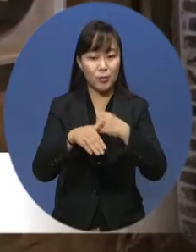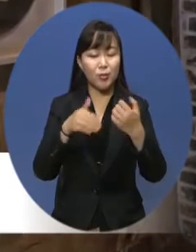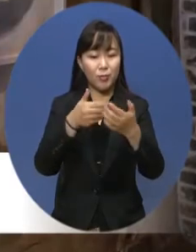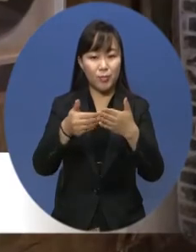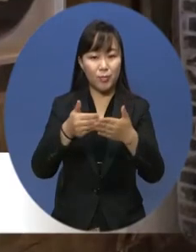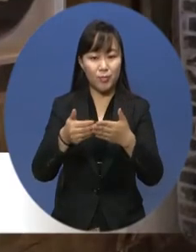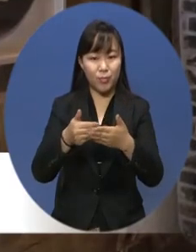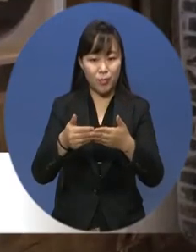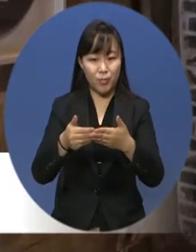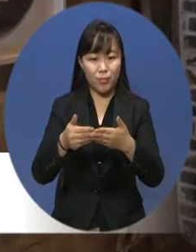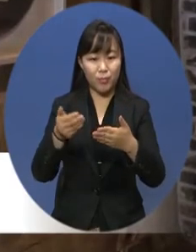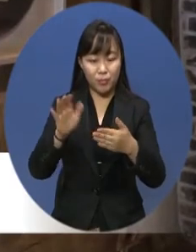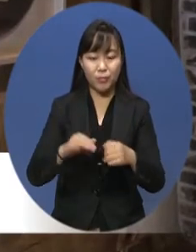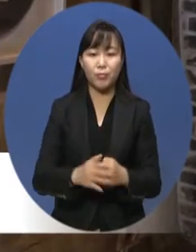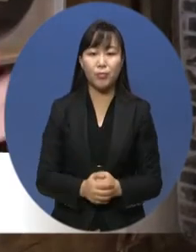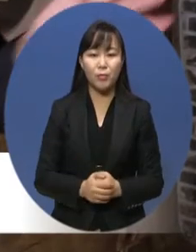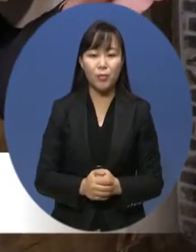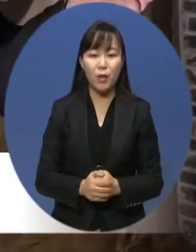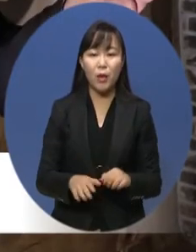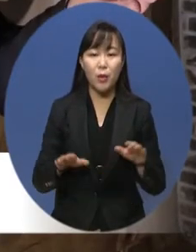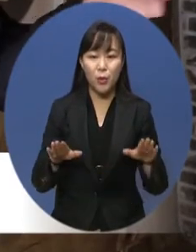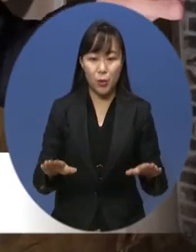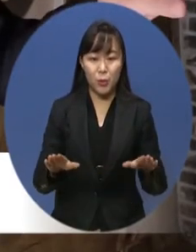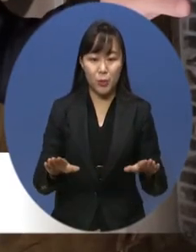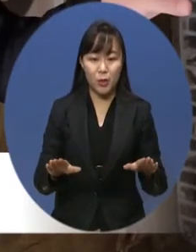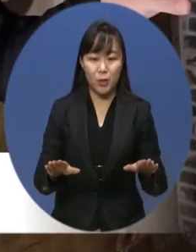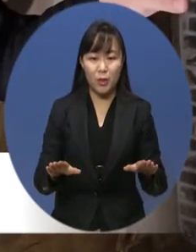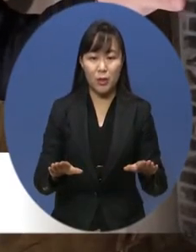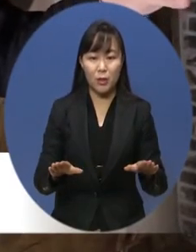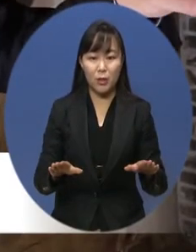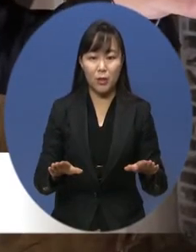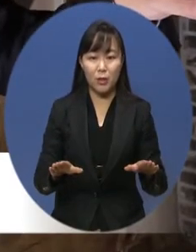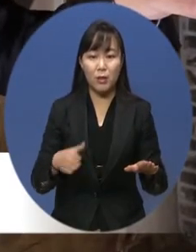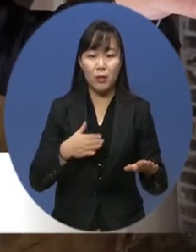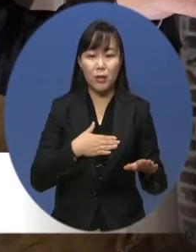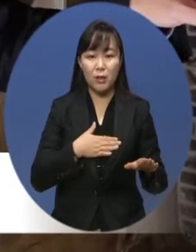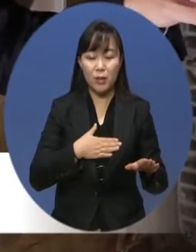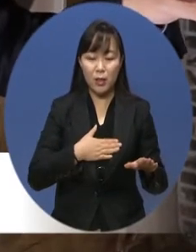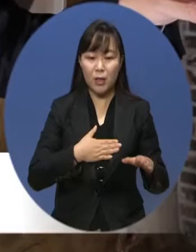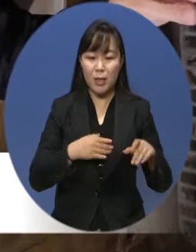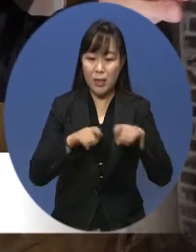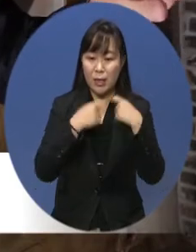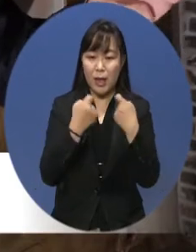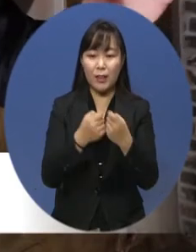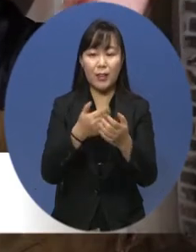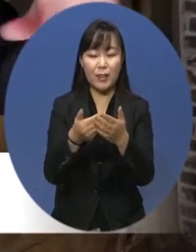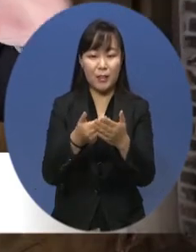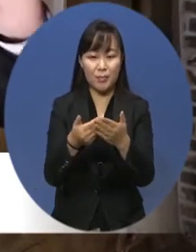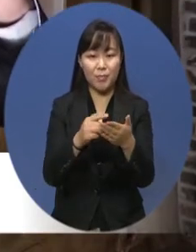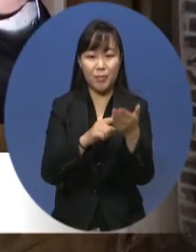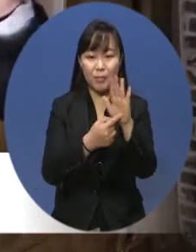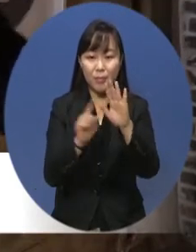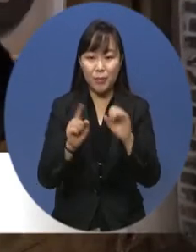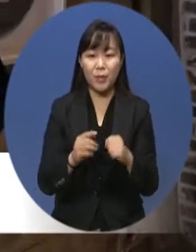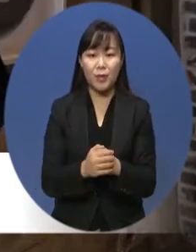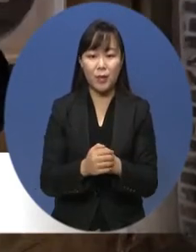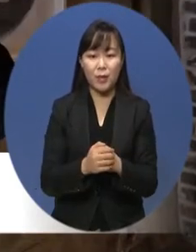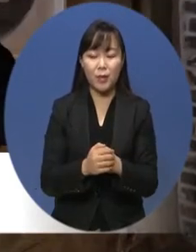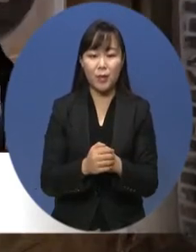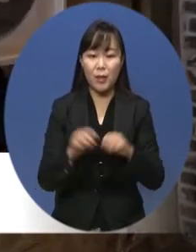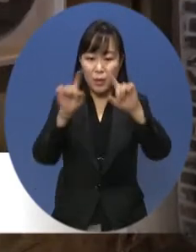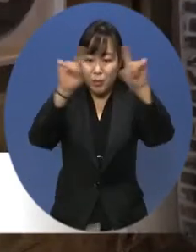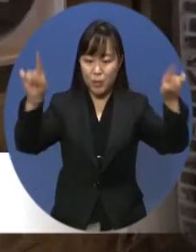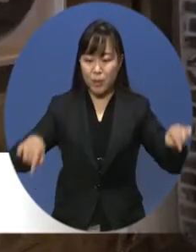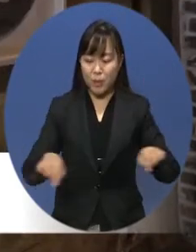작업을 했다 그러면 이번에 제가 2개인 대원의 출품하게 된 작품들은 프레임 자처했다